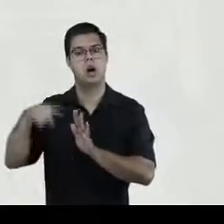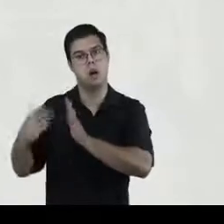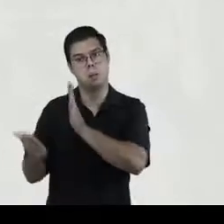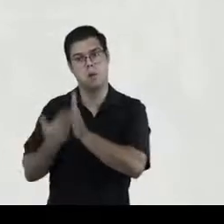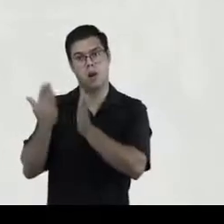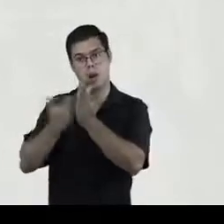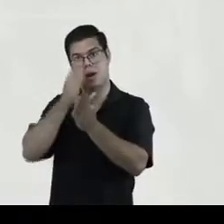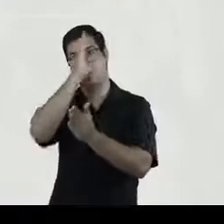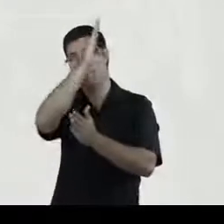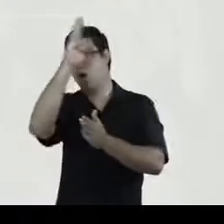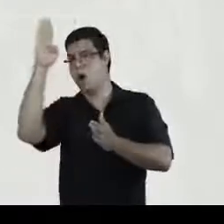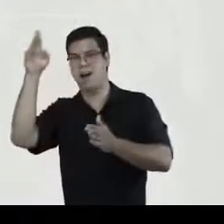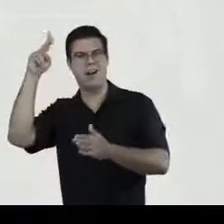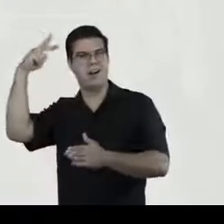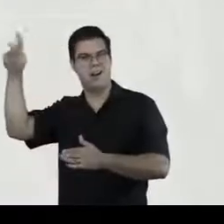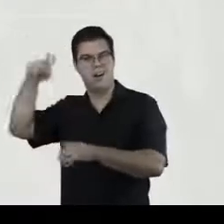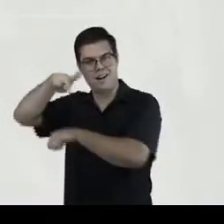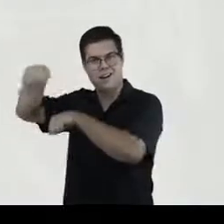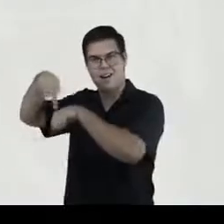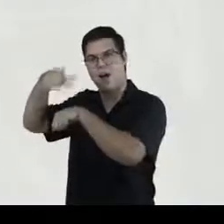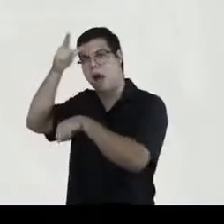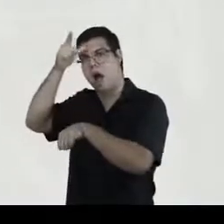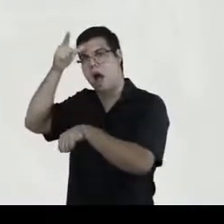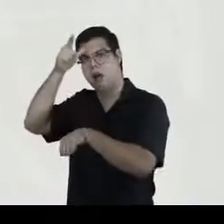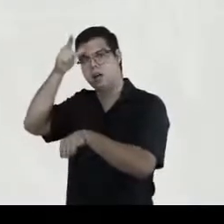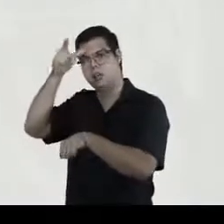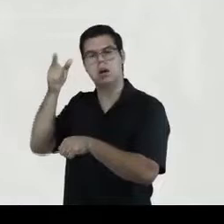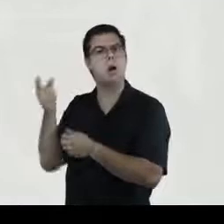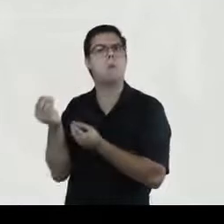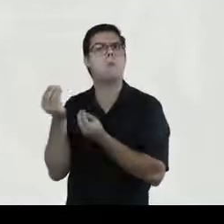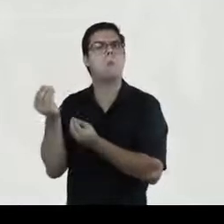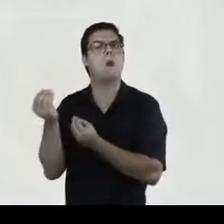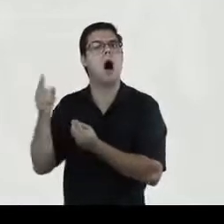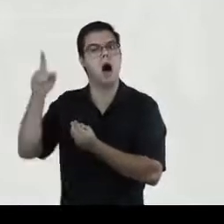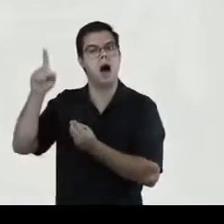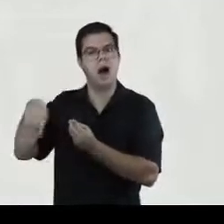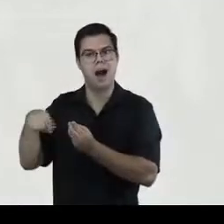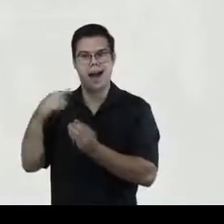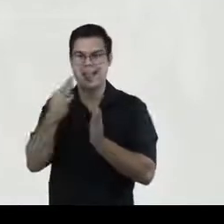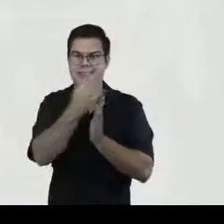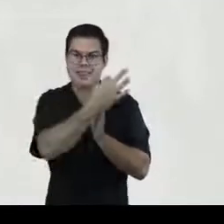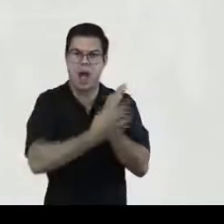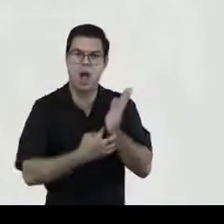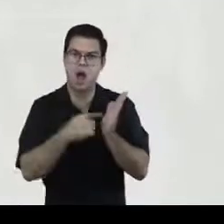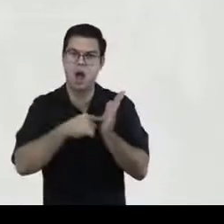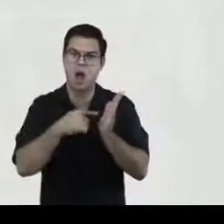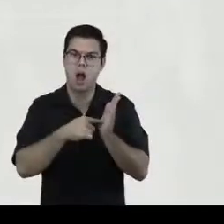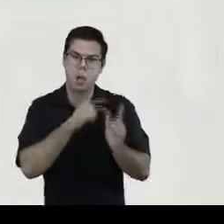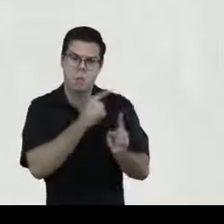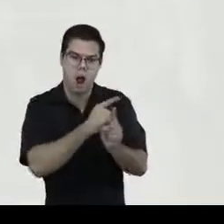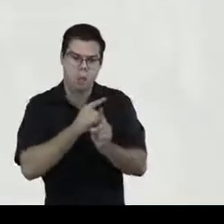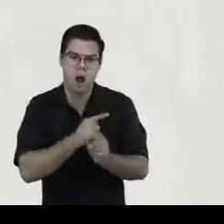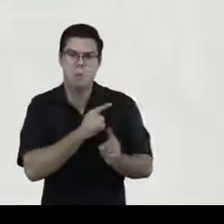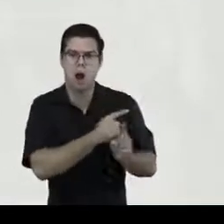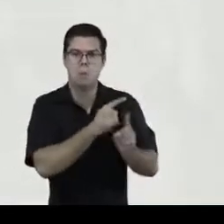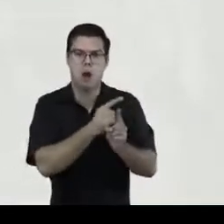Texterkennung, also Text aus Bild ableiten, für die Drucke des 16. bis 18.